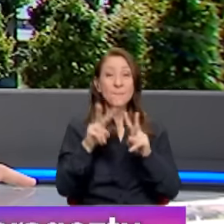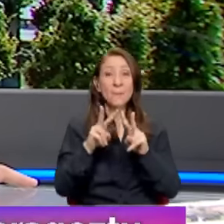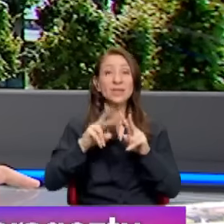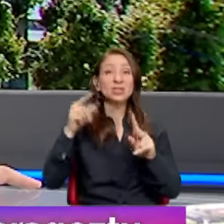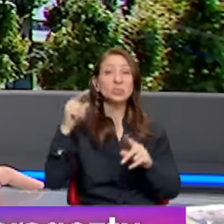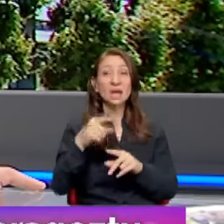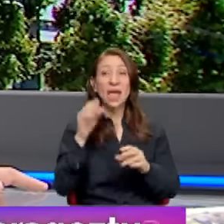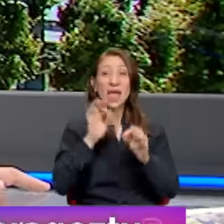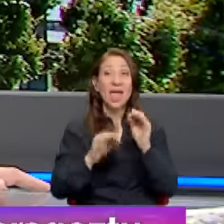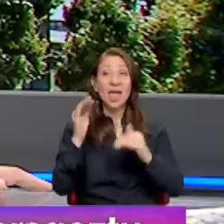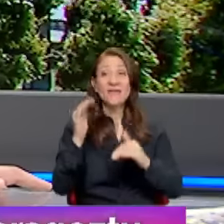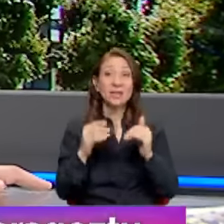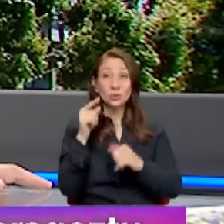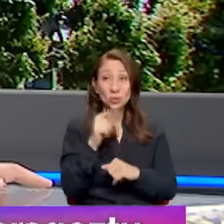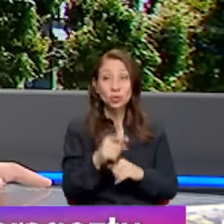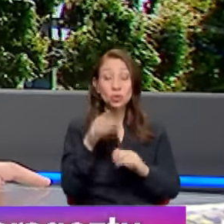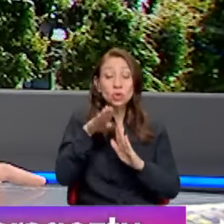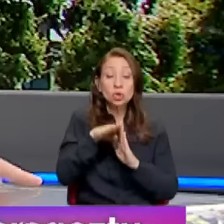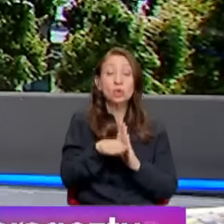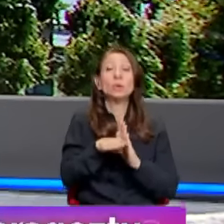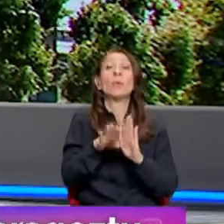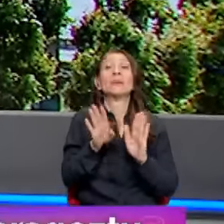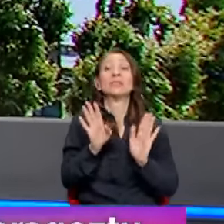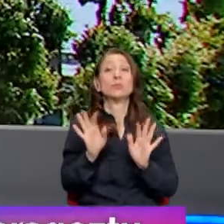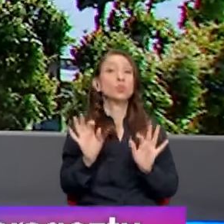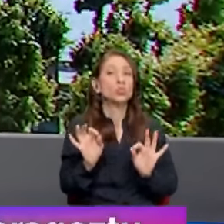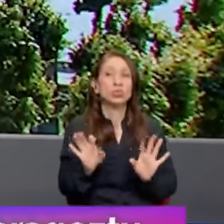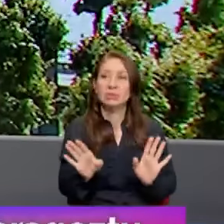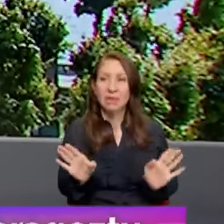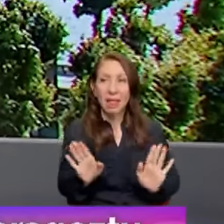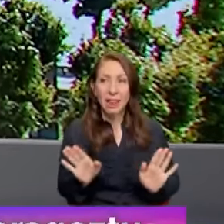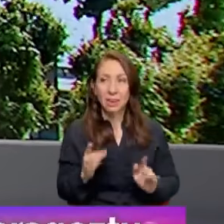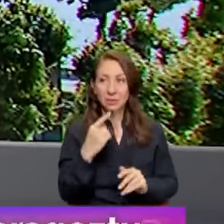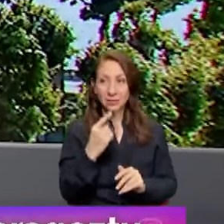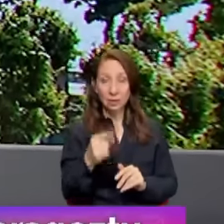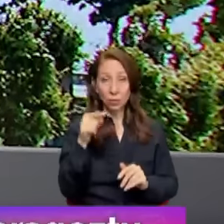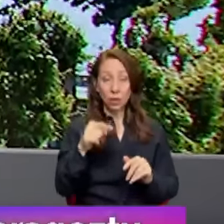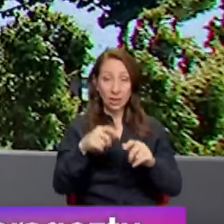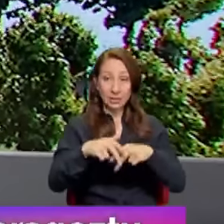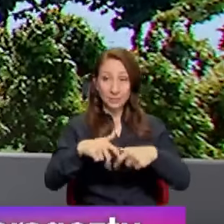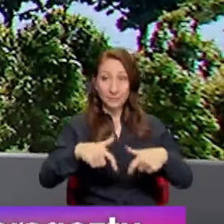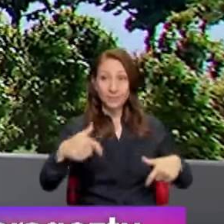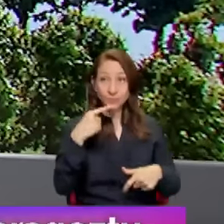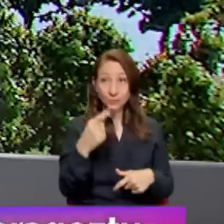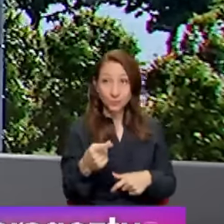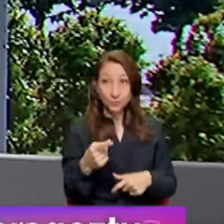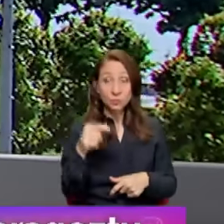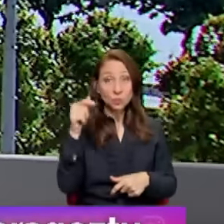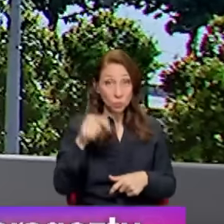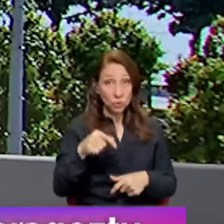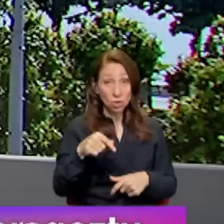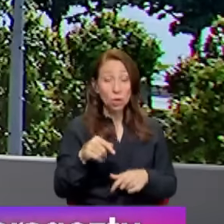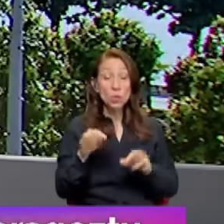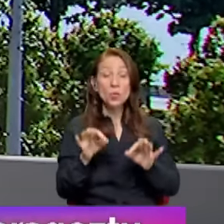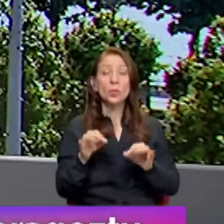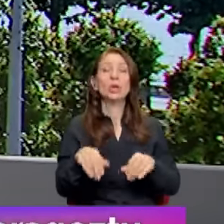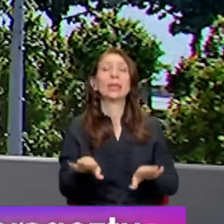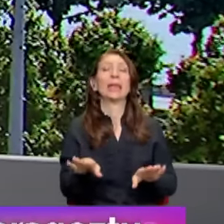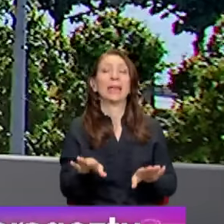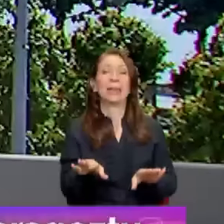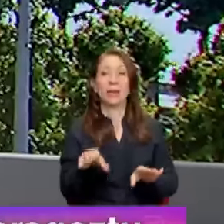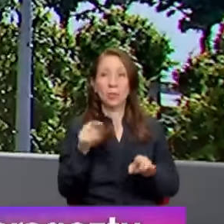enflasyon Enflasyonun düşmemesi mümkün değil dedi bugünkü başlığımızı hemen söyleyelim bugün mümkün değil